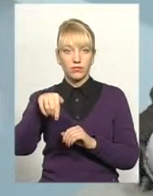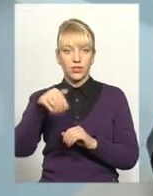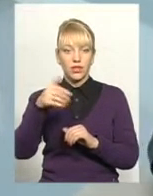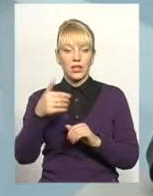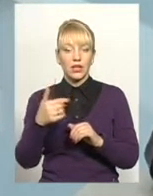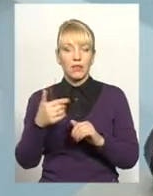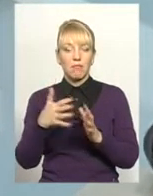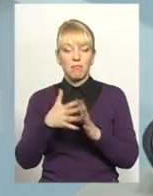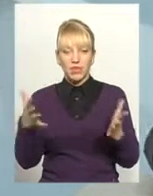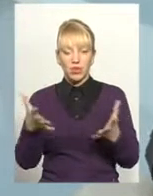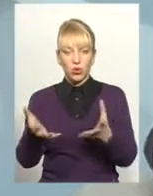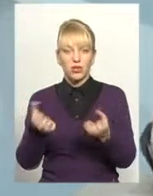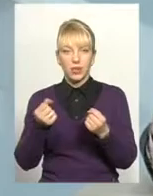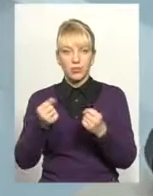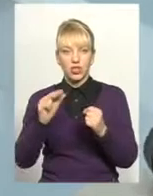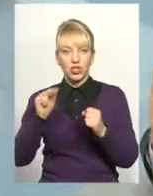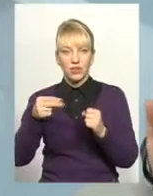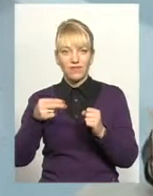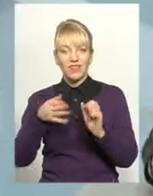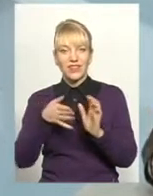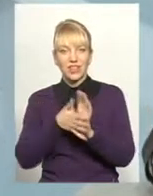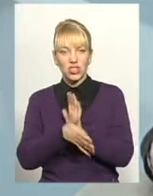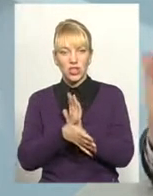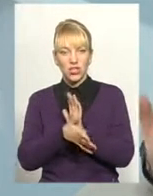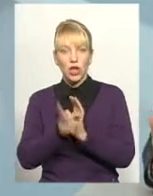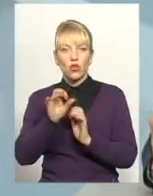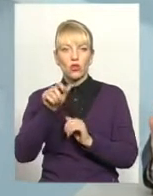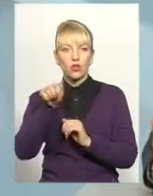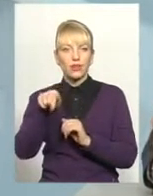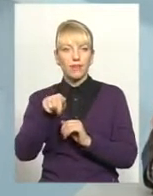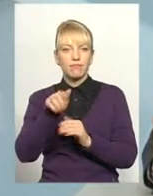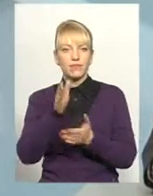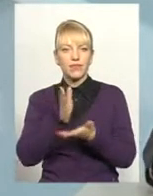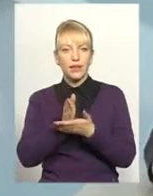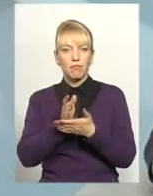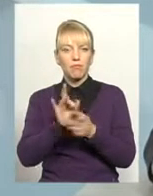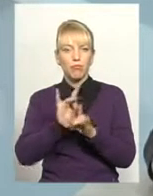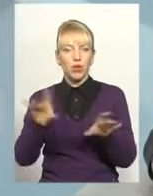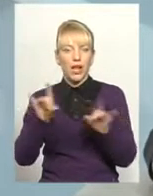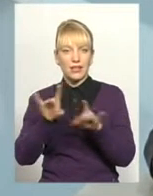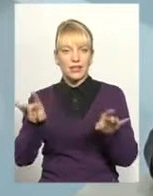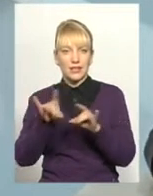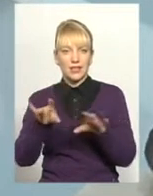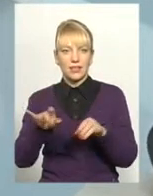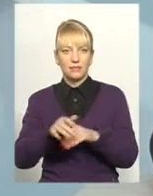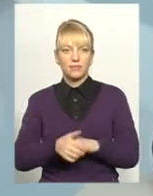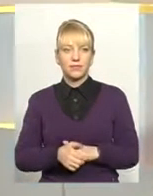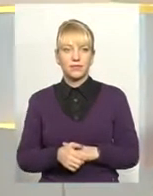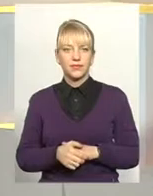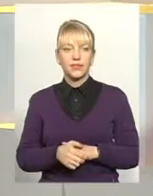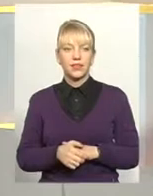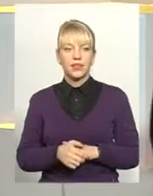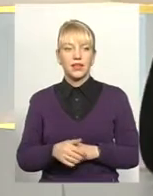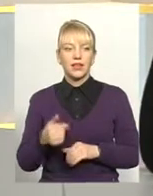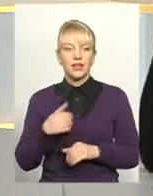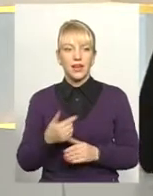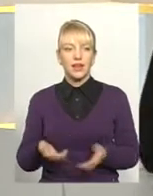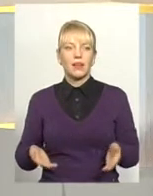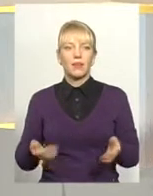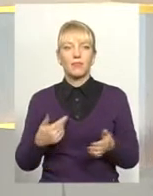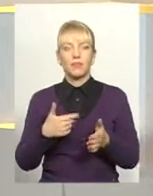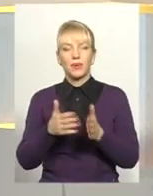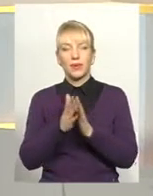отримуєш, ніж затрачаєш, але там є фізика, яка пояснюється. Олександре Леонідовичу, я перепрошую, вже залишається дуже мало